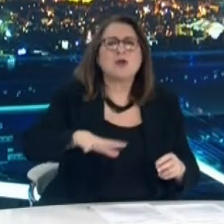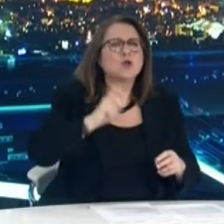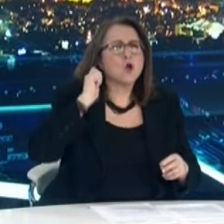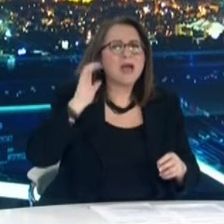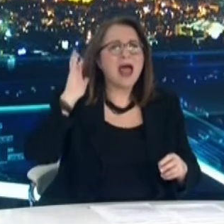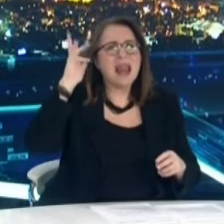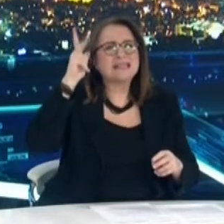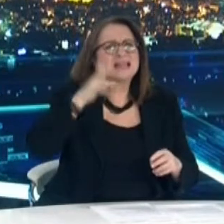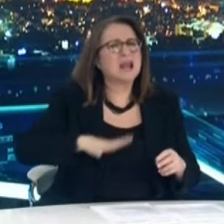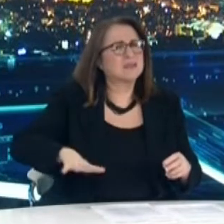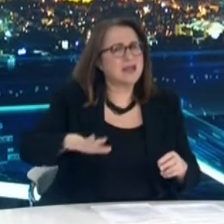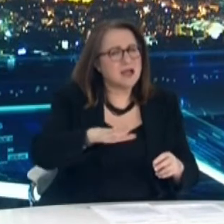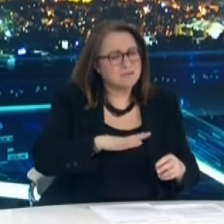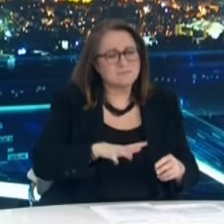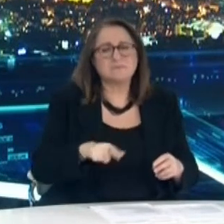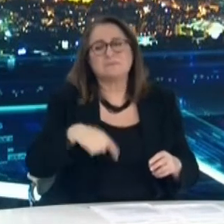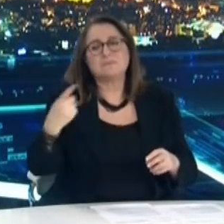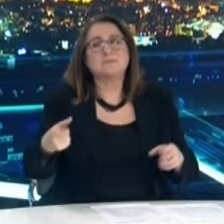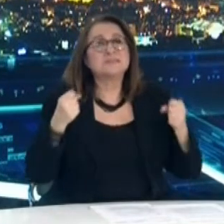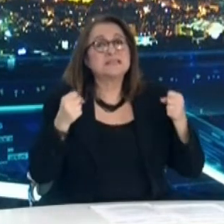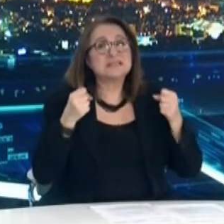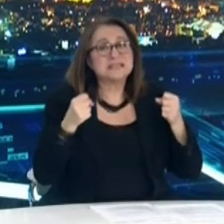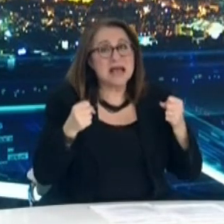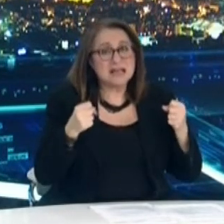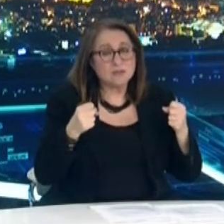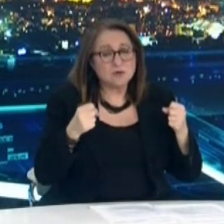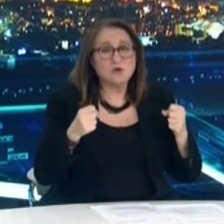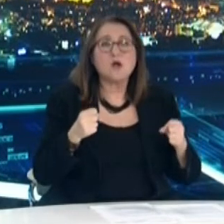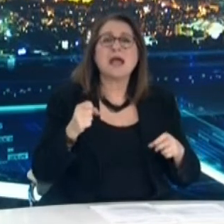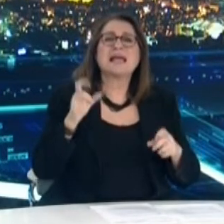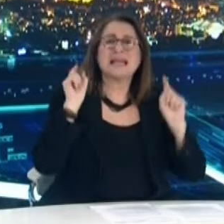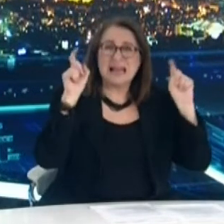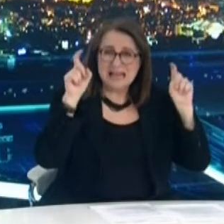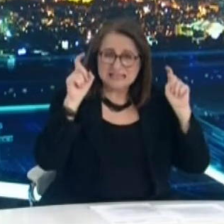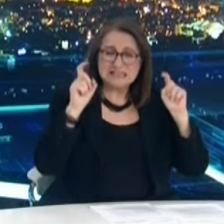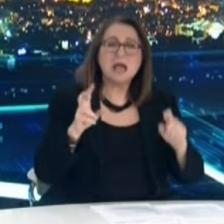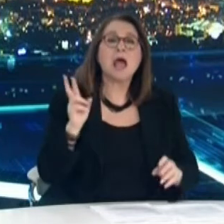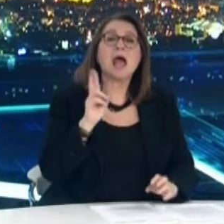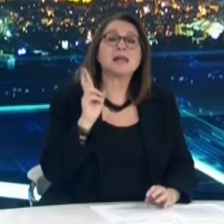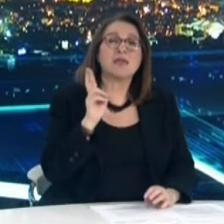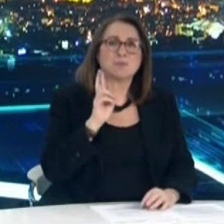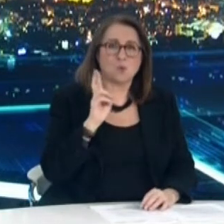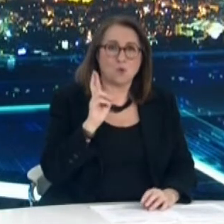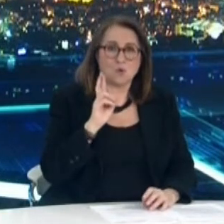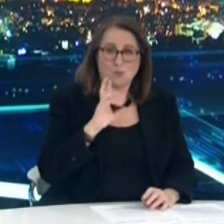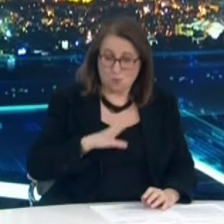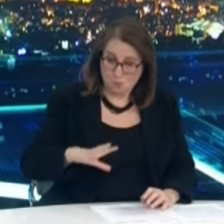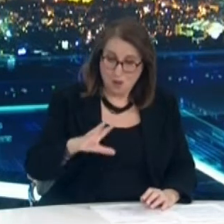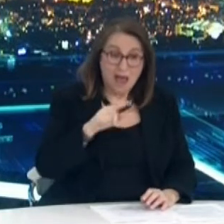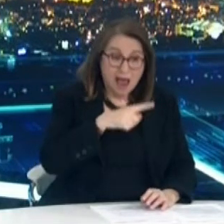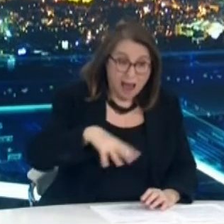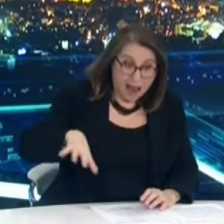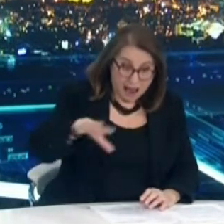Κιλκής, Ζακύνθου, Χανίων και Ρεθύμνης. Στις περιοχές αυτές, οι δείκτες του μέσου όρου των 14 ημερών ανά 100.000